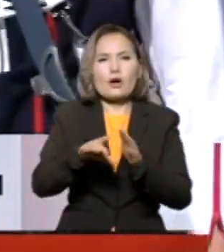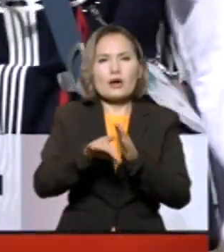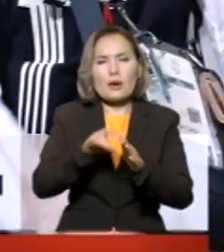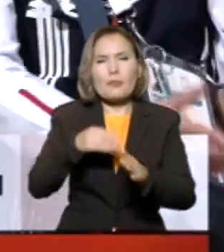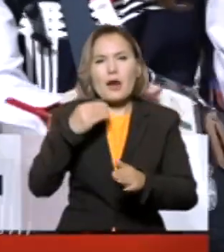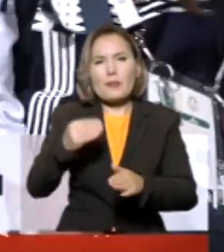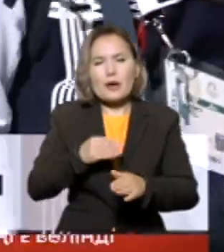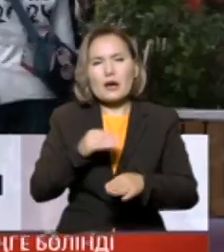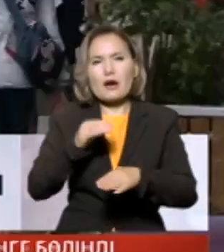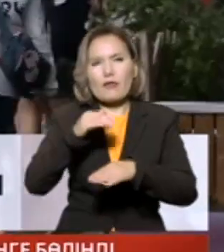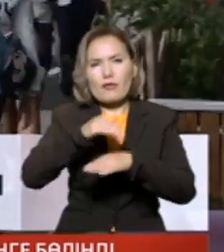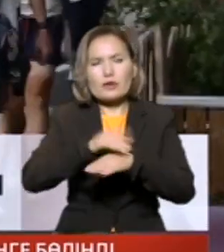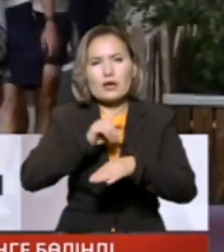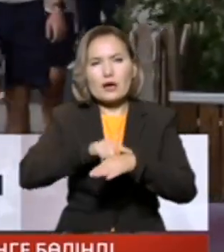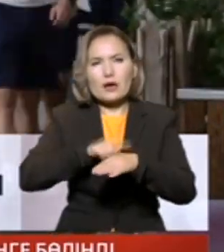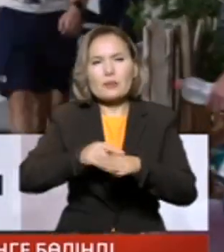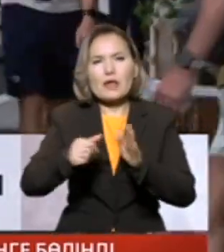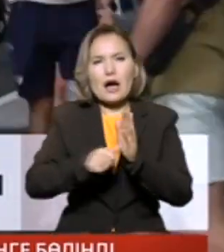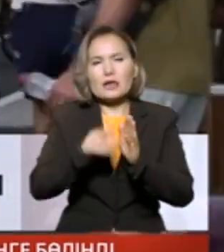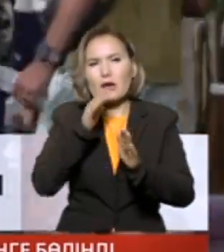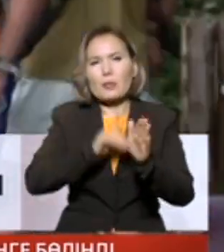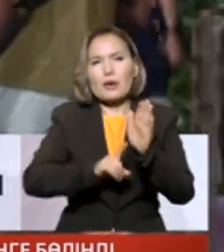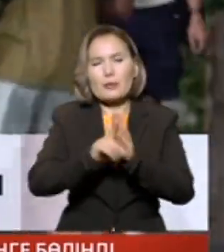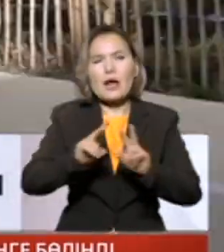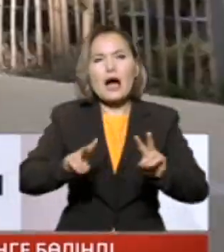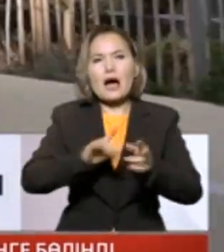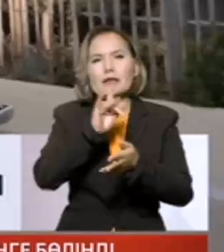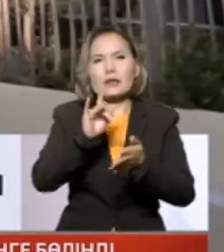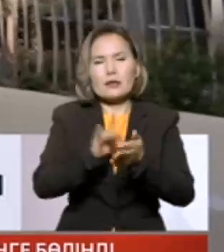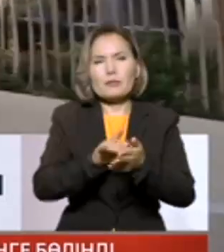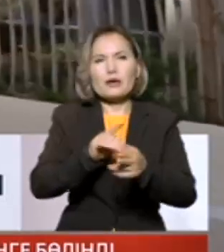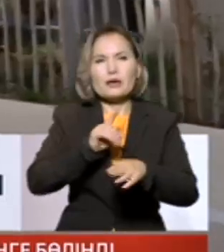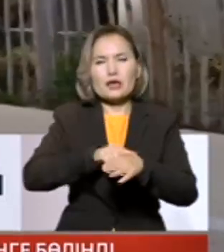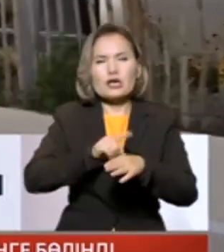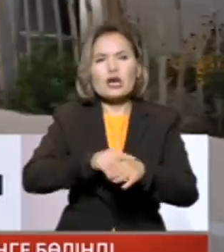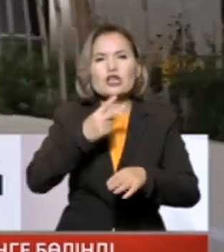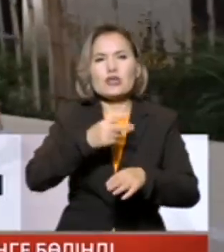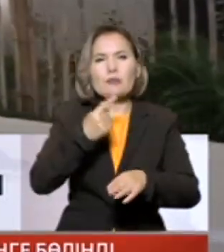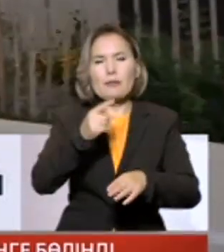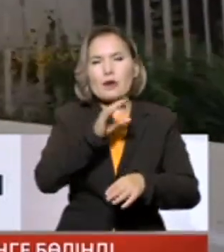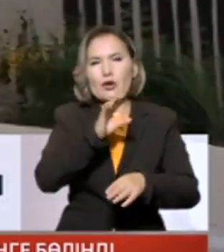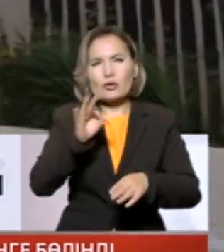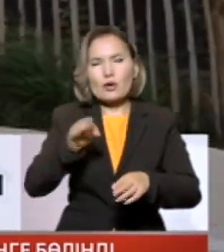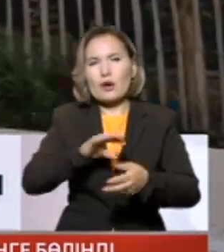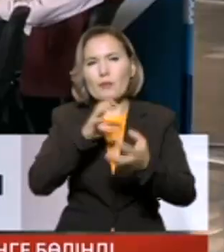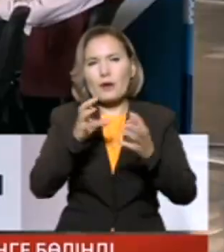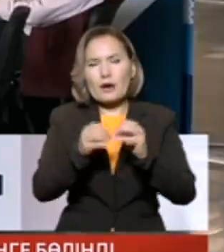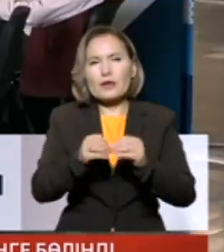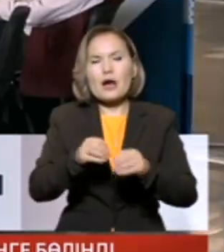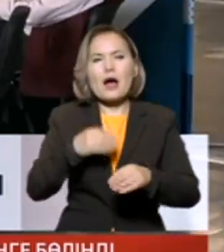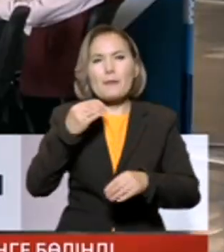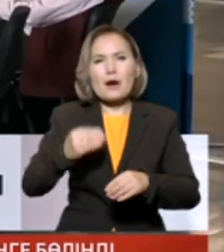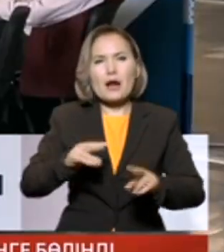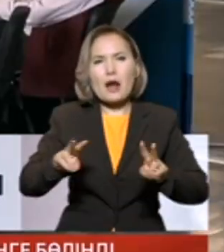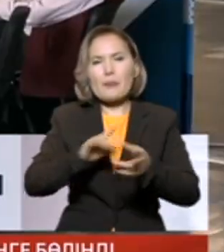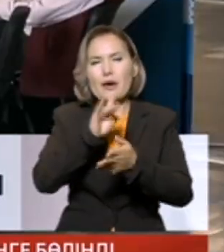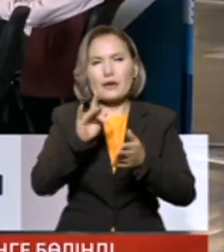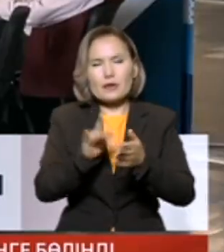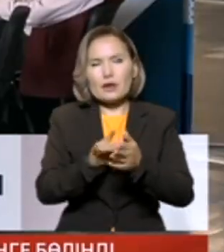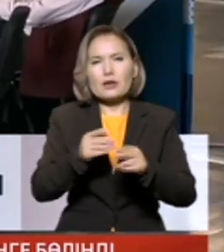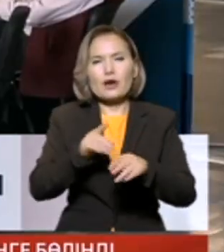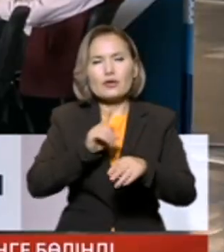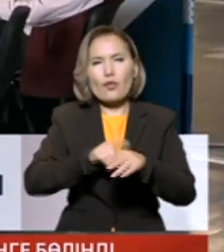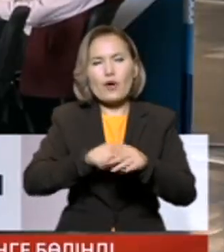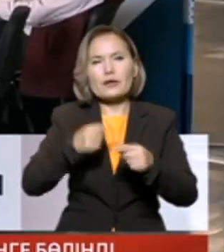Париж уақытымен кешкі сағат 6-да басталады. Бұл Астана уақытымен 21:00. Айта кету керек, Париж бен Астана арасындағы